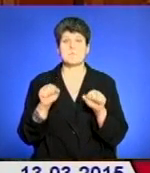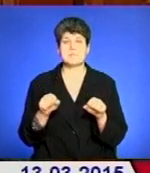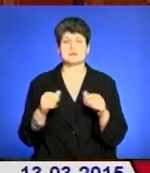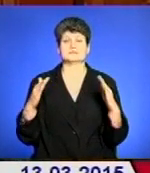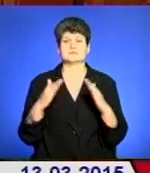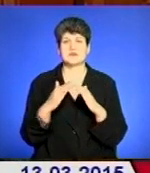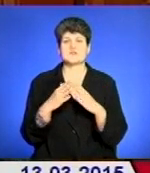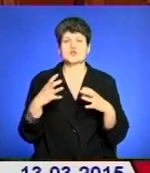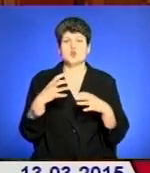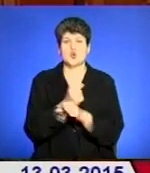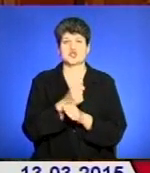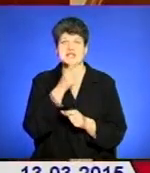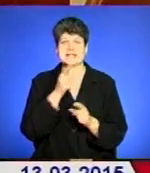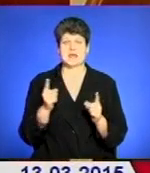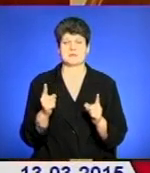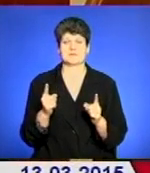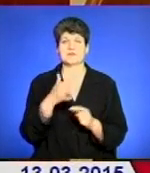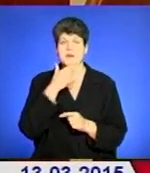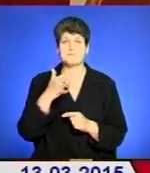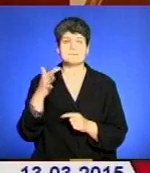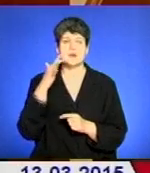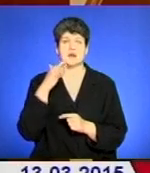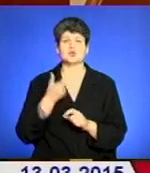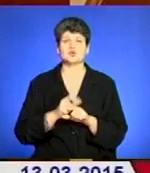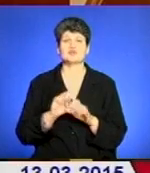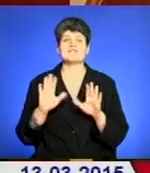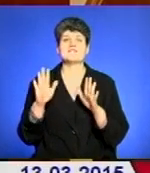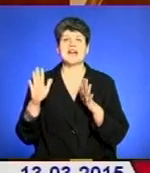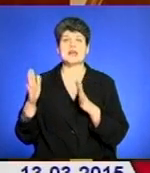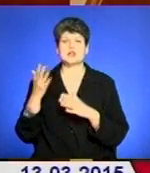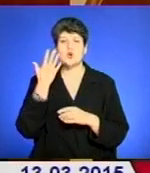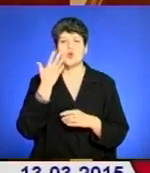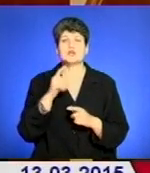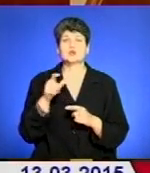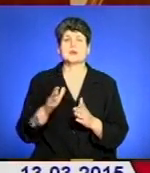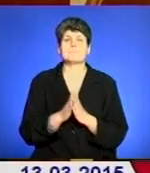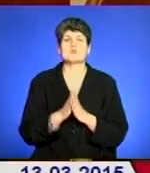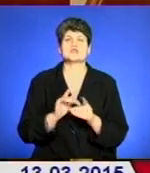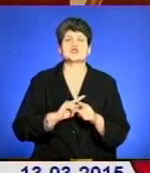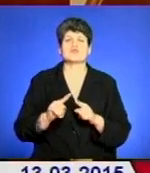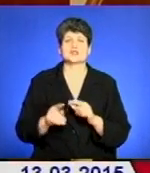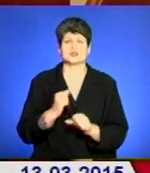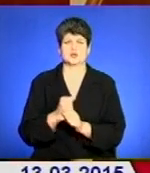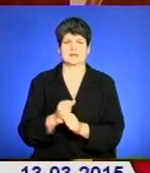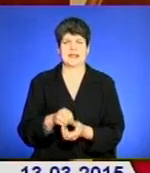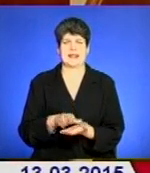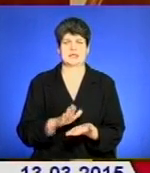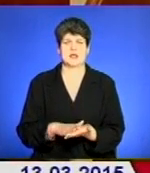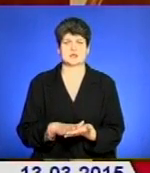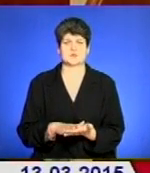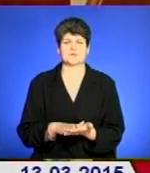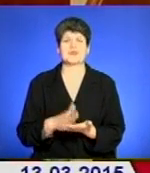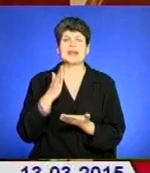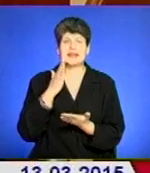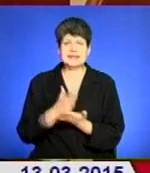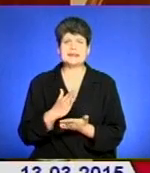нерухомість у скорочені терміни. Багато дуже є варіантів, коли люди просять швидше зробити реєстрацію. Є